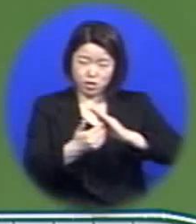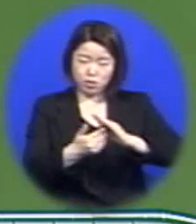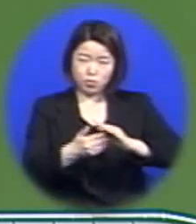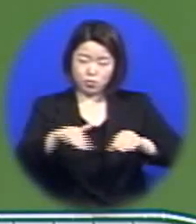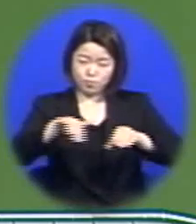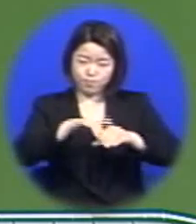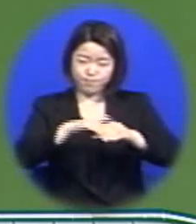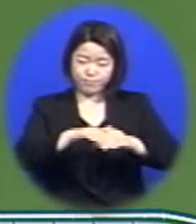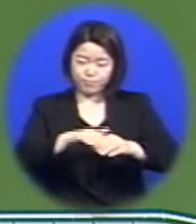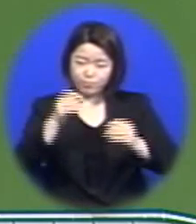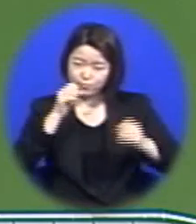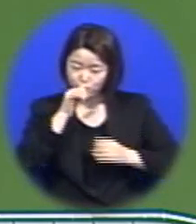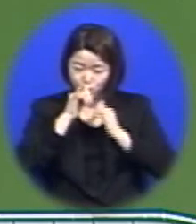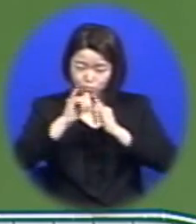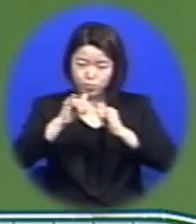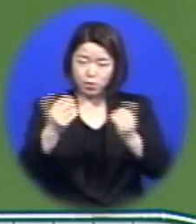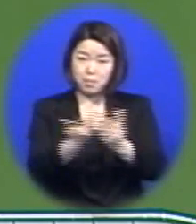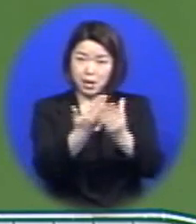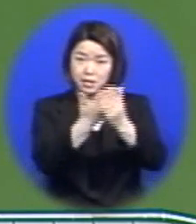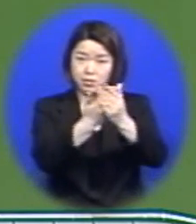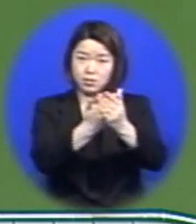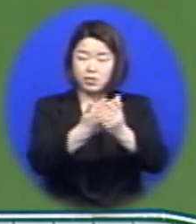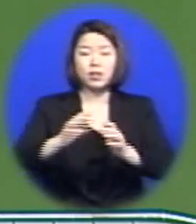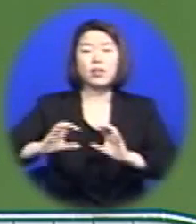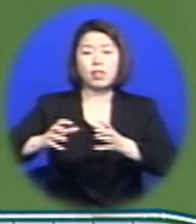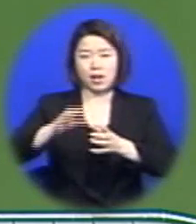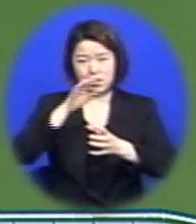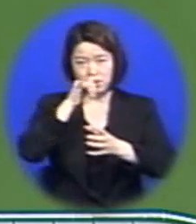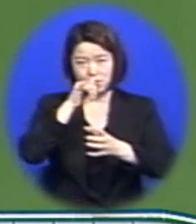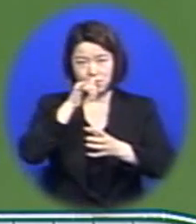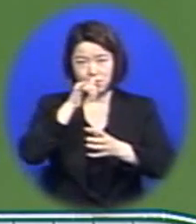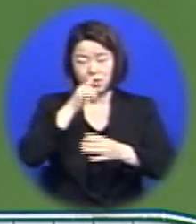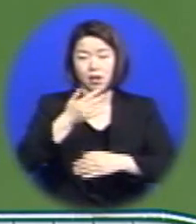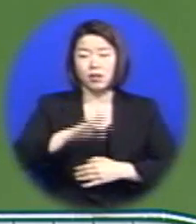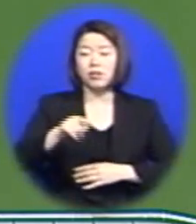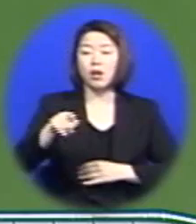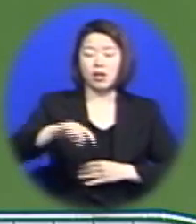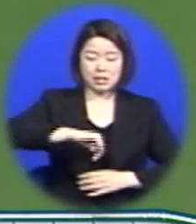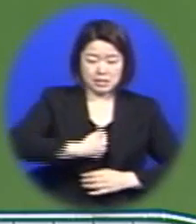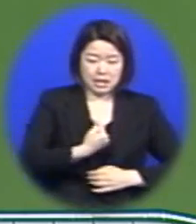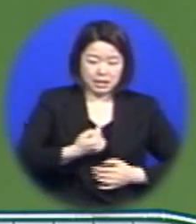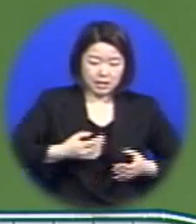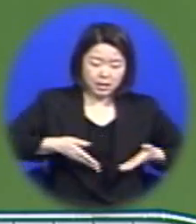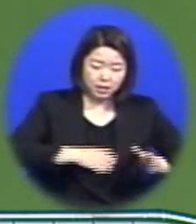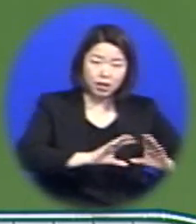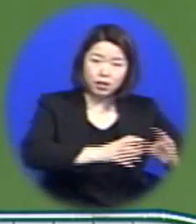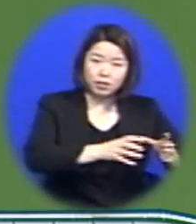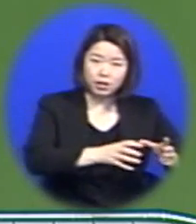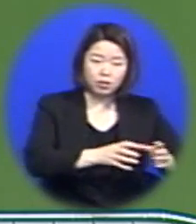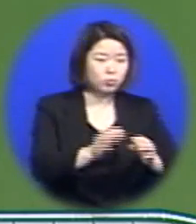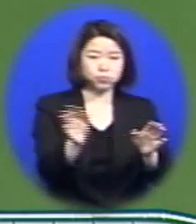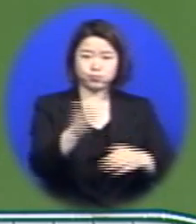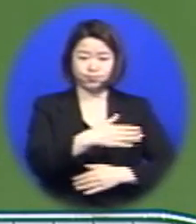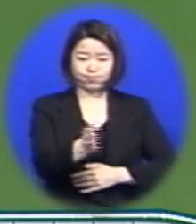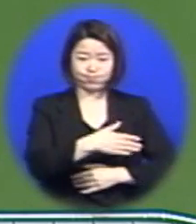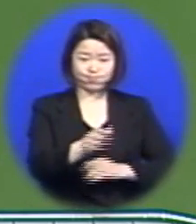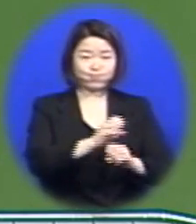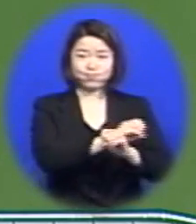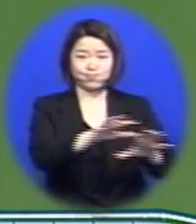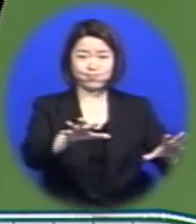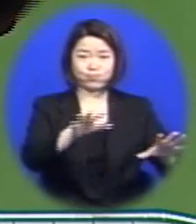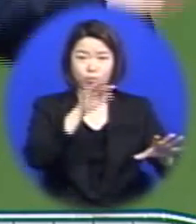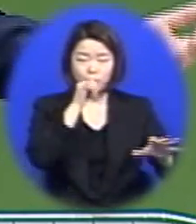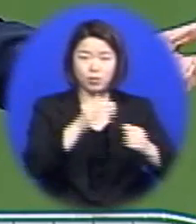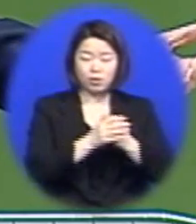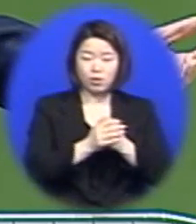국가예산 나라예요 그런데 그들의 고국은 뭡니까 나라가 없어요